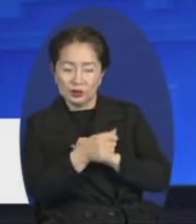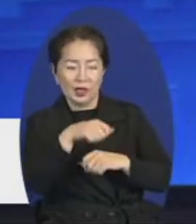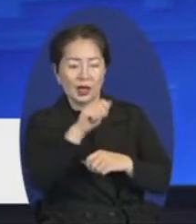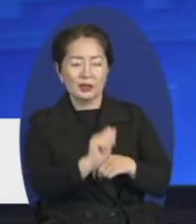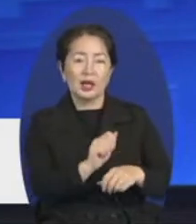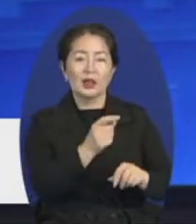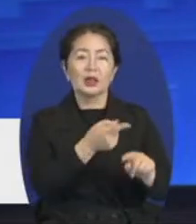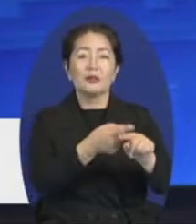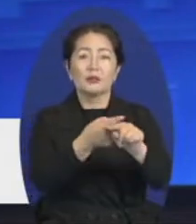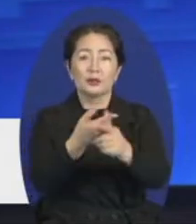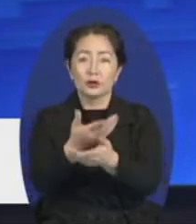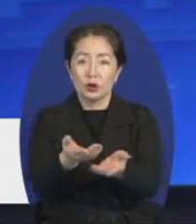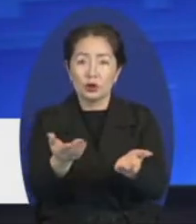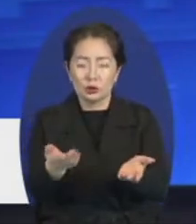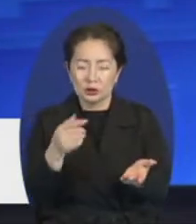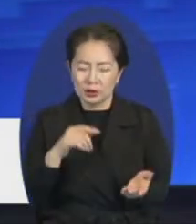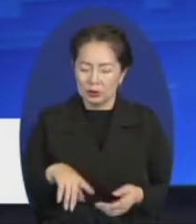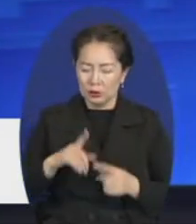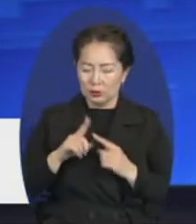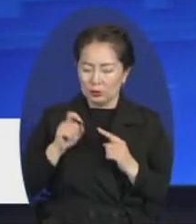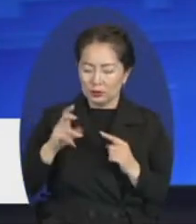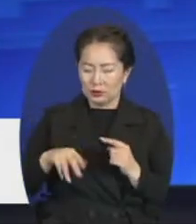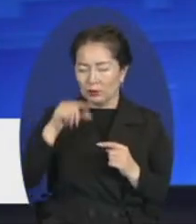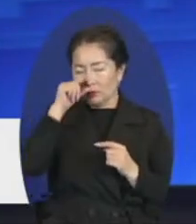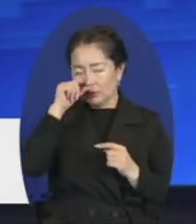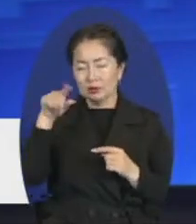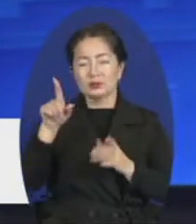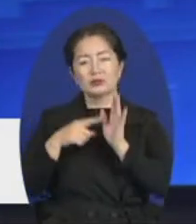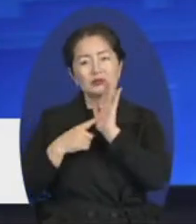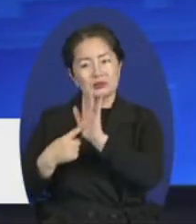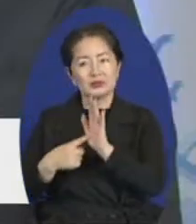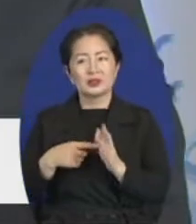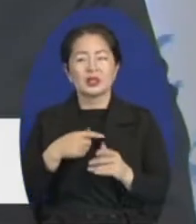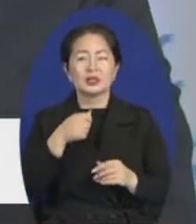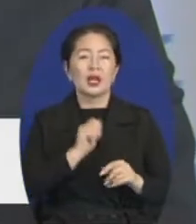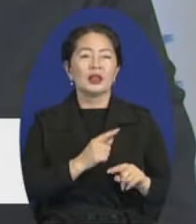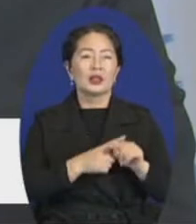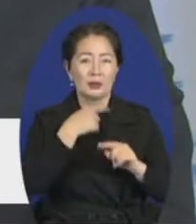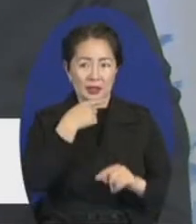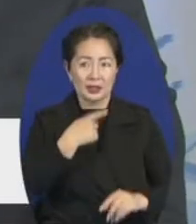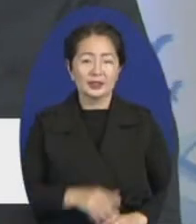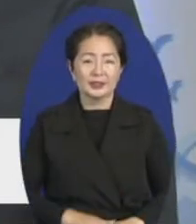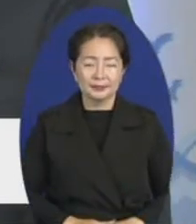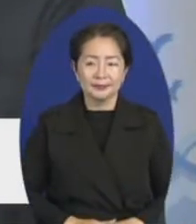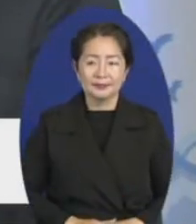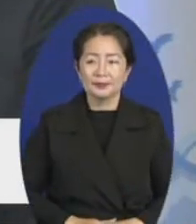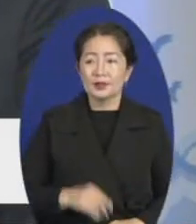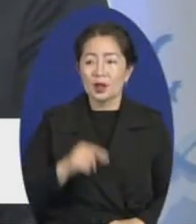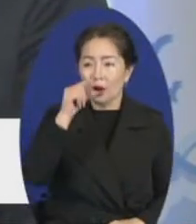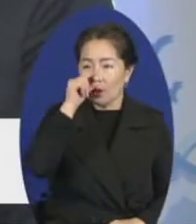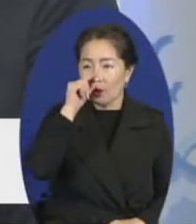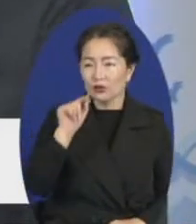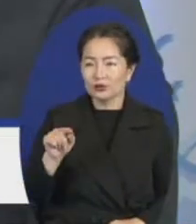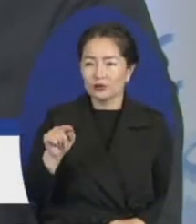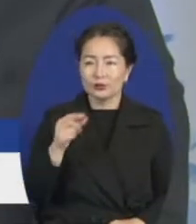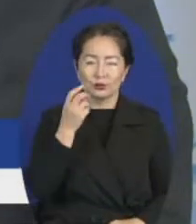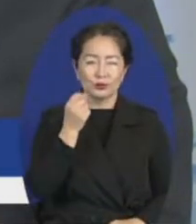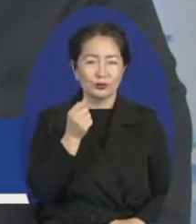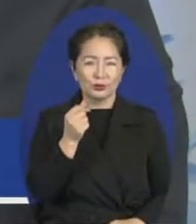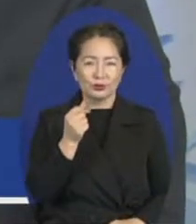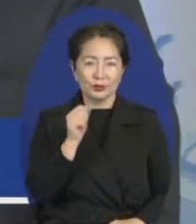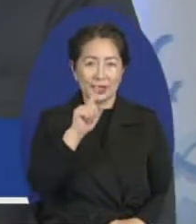улбаны улсын талаас ч төмөр замын тарифыг нэмэх шаардлагатай гэдгээ илэрхийлсэн байна. Оросын талаас бол үн